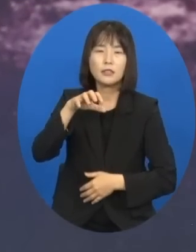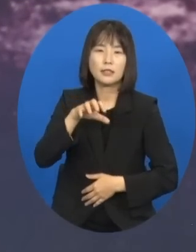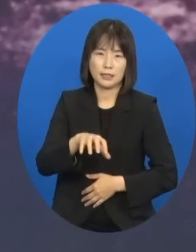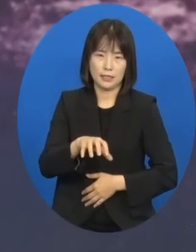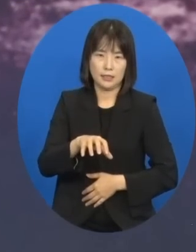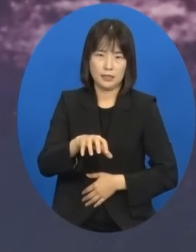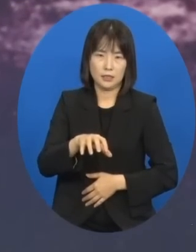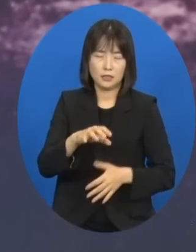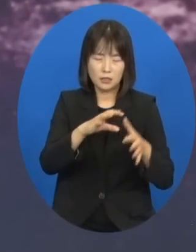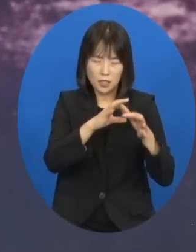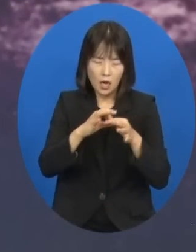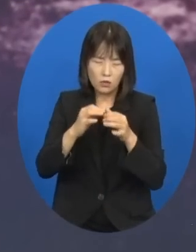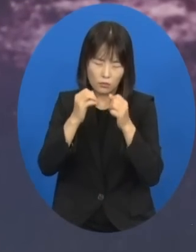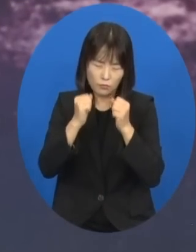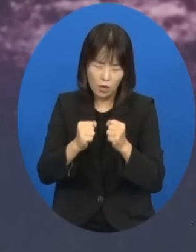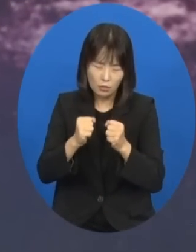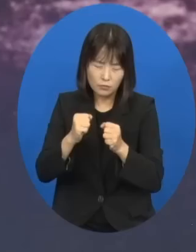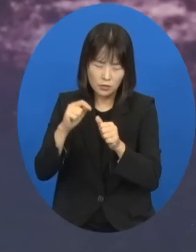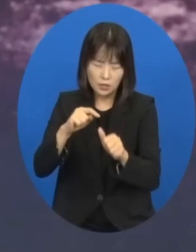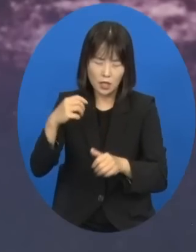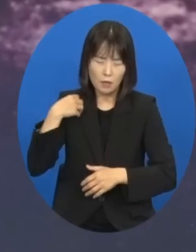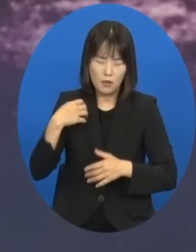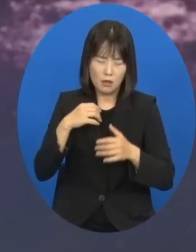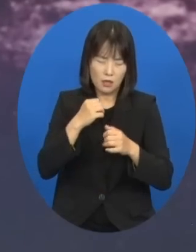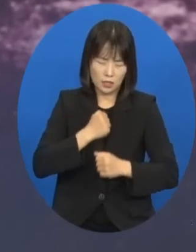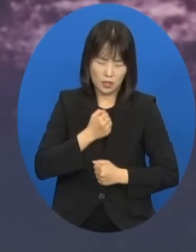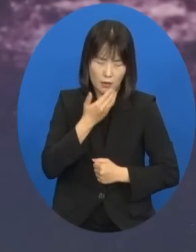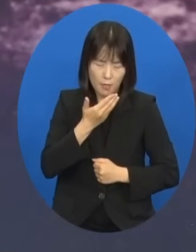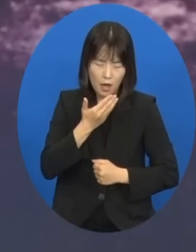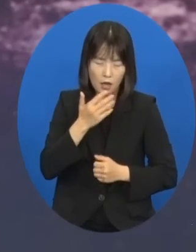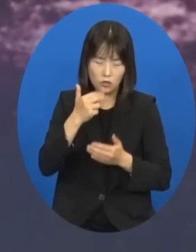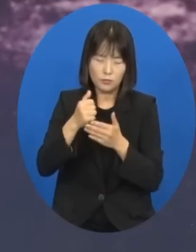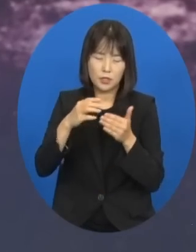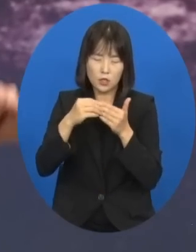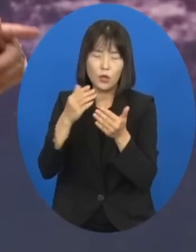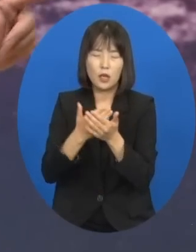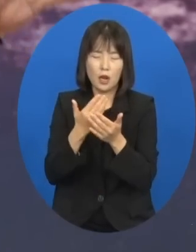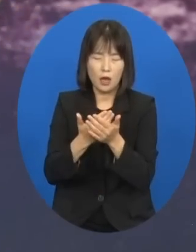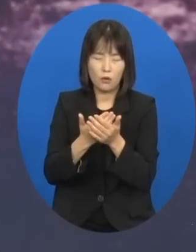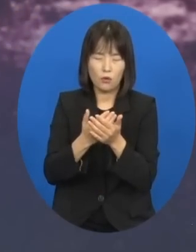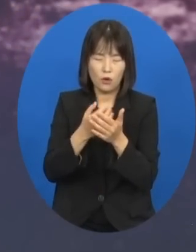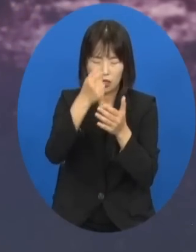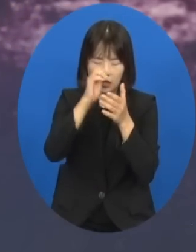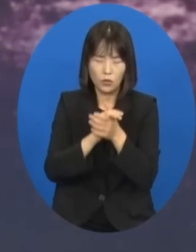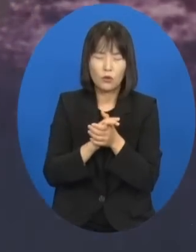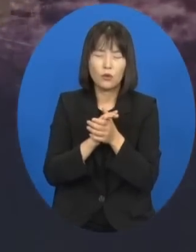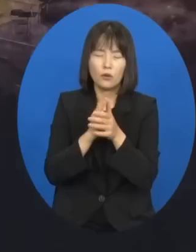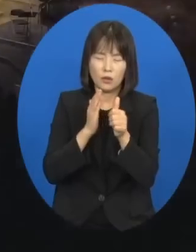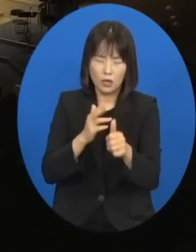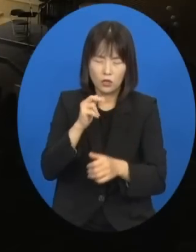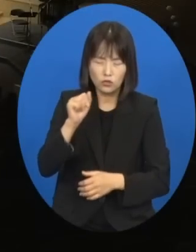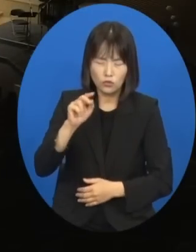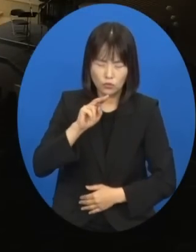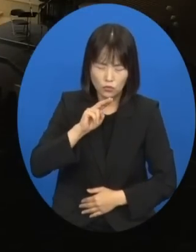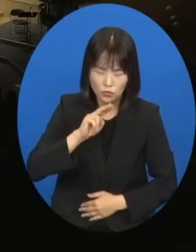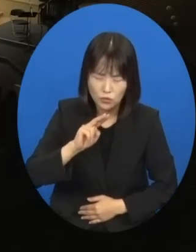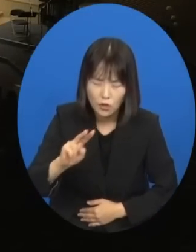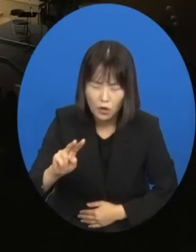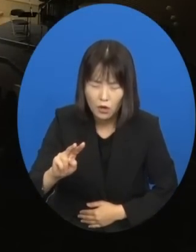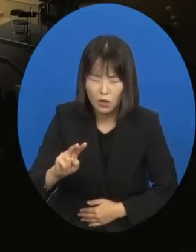계속 머무는 그 사명을 지켜나갈 수 있도록 주 인도해달라고 우리 주여 한번 외치고 통성으로 기도하겠습니다. 주여